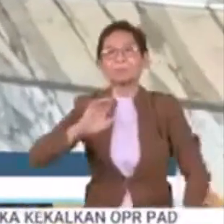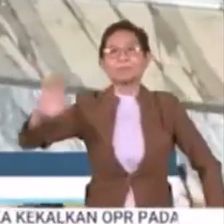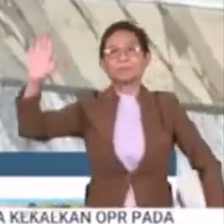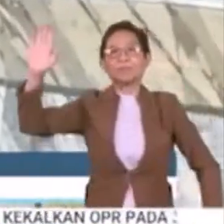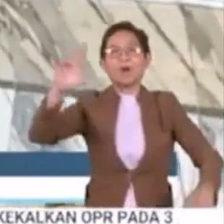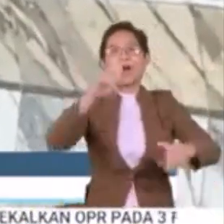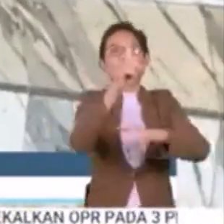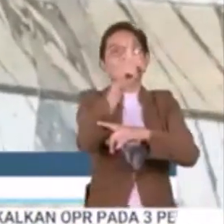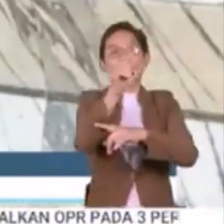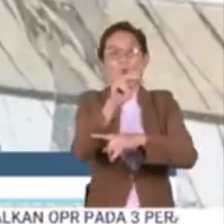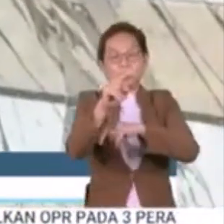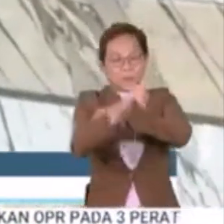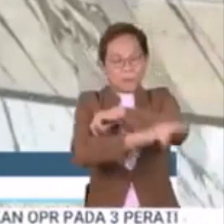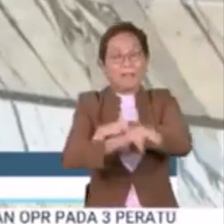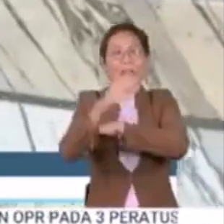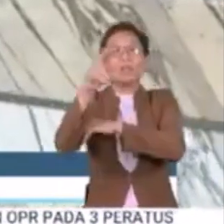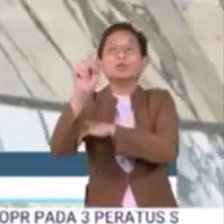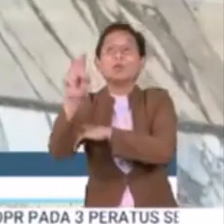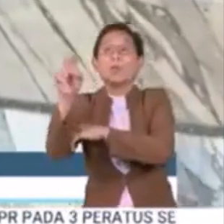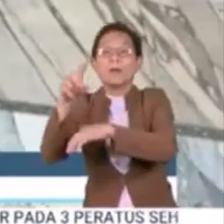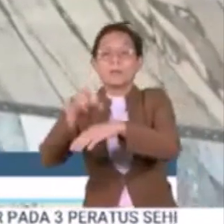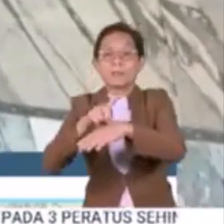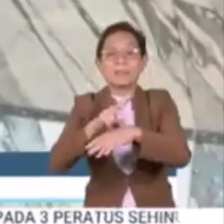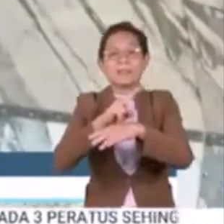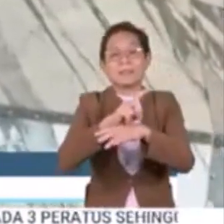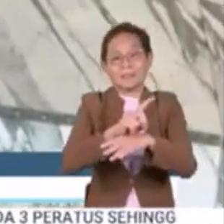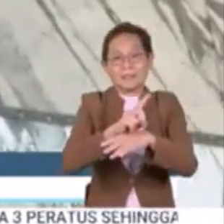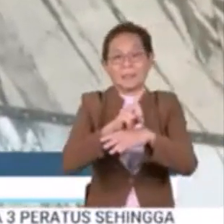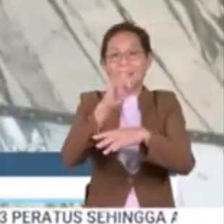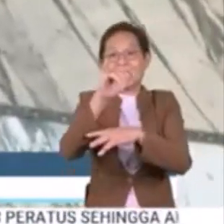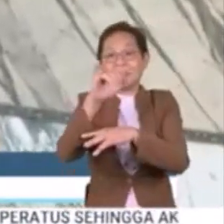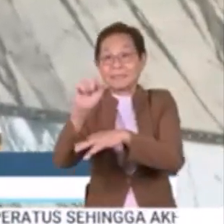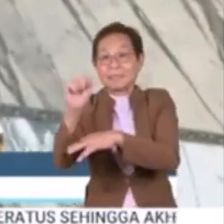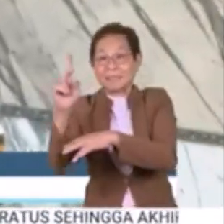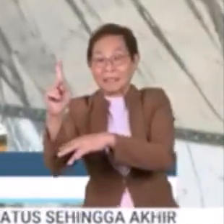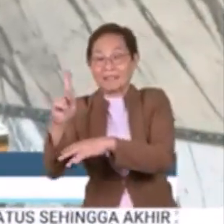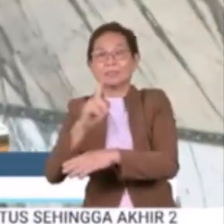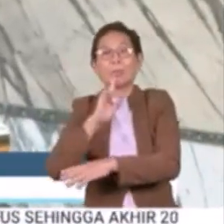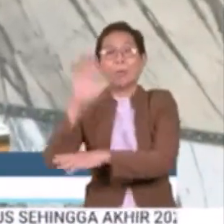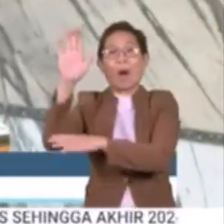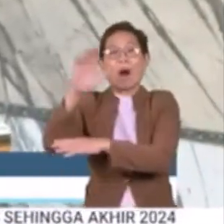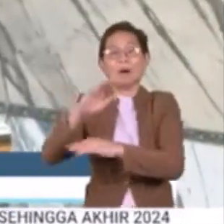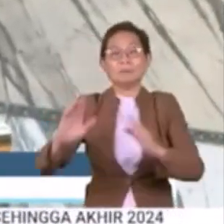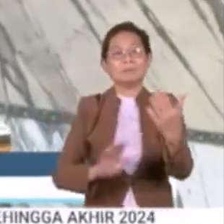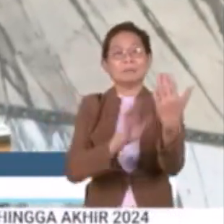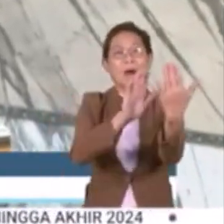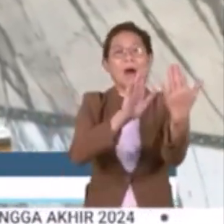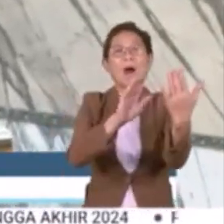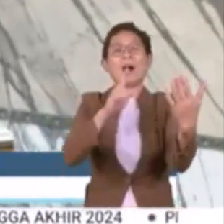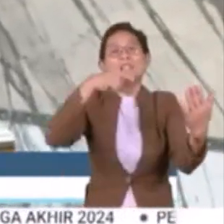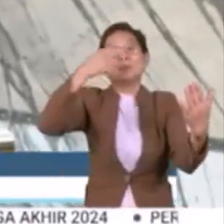kedua dewan Negeri Joho ke-15 di kota Iskandar angkat sumpah di adegan dihadapan